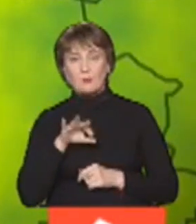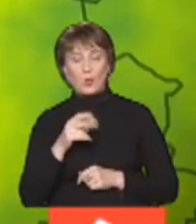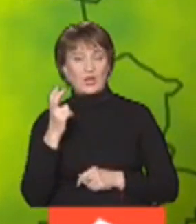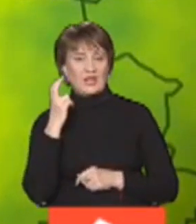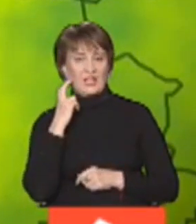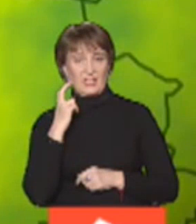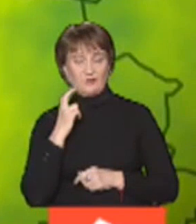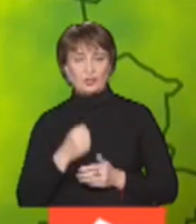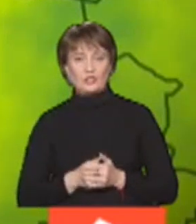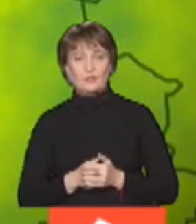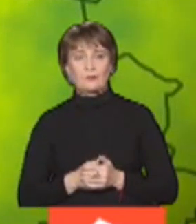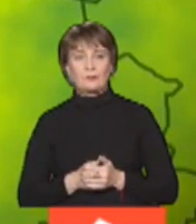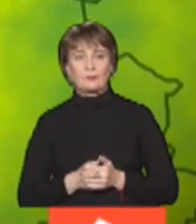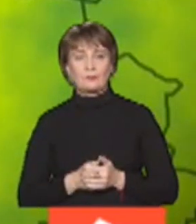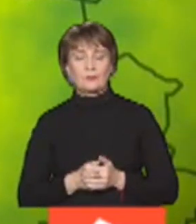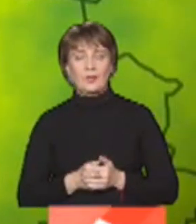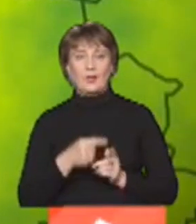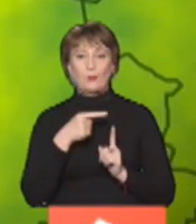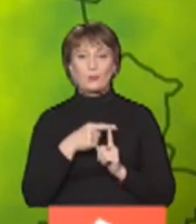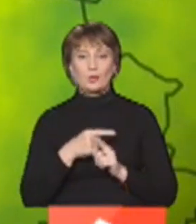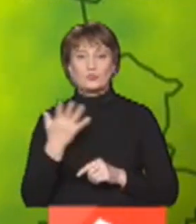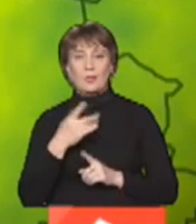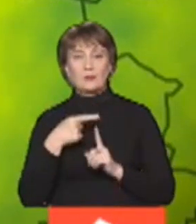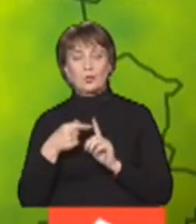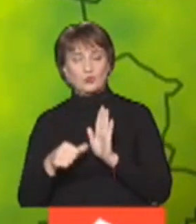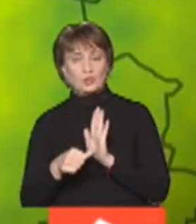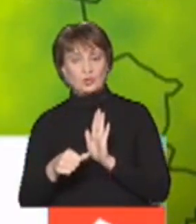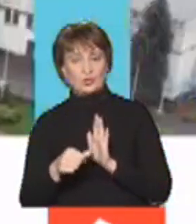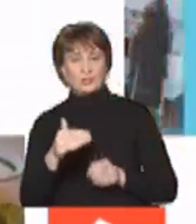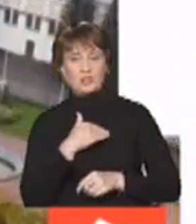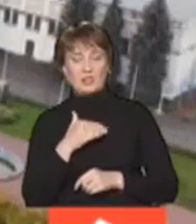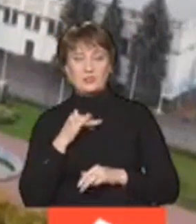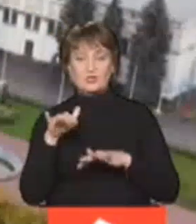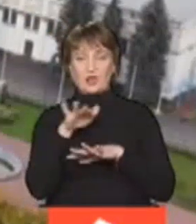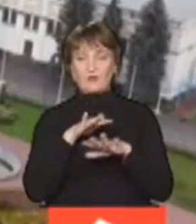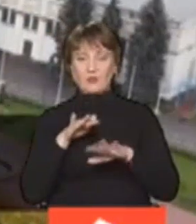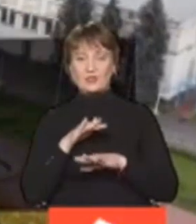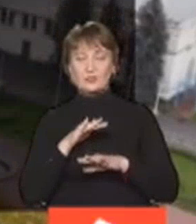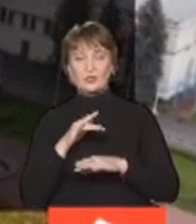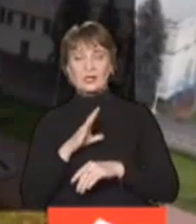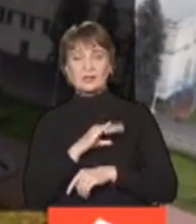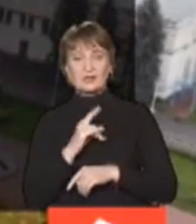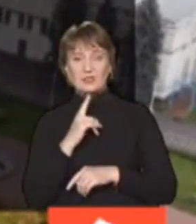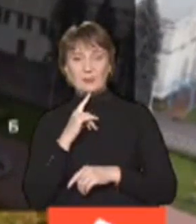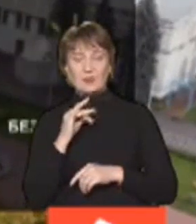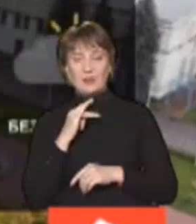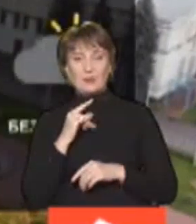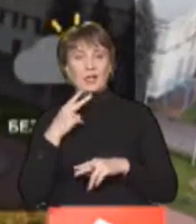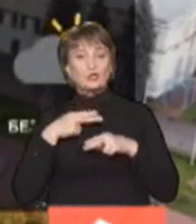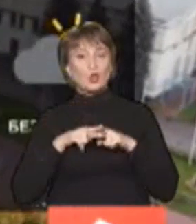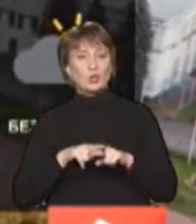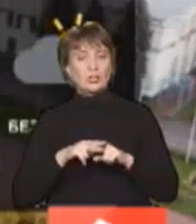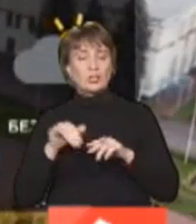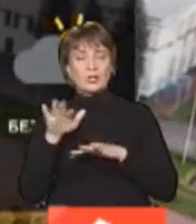Київщині доволі одноманітні, такі плюс 5, плюс 6 градусів. Хмарні системи завтра вкриватимуть столичне небо,